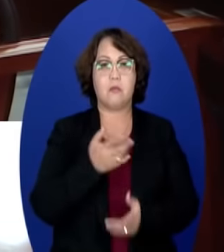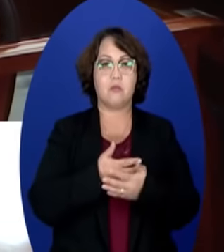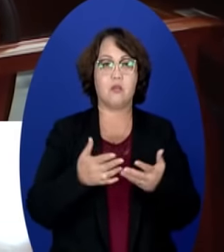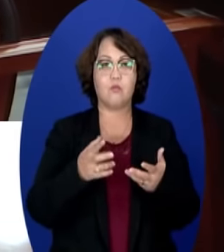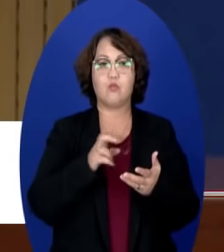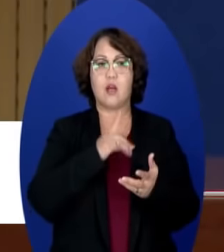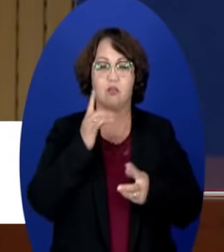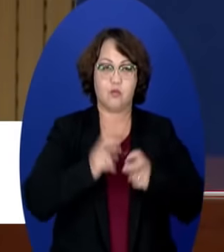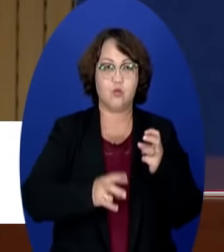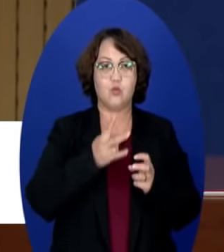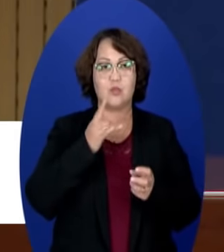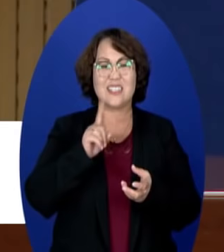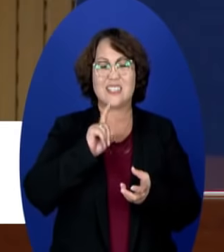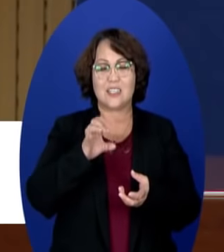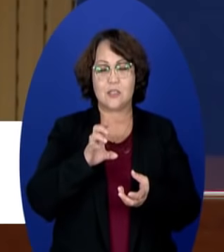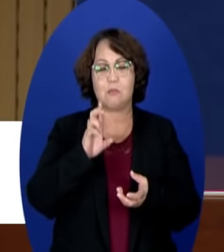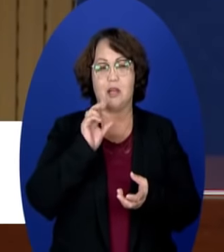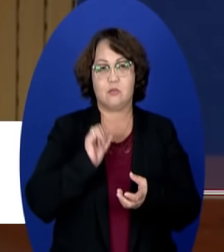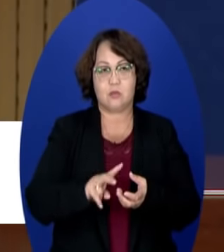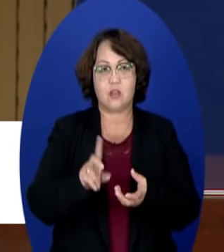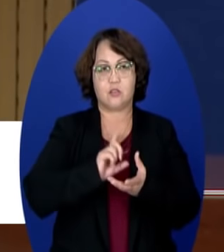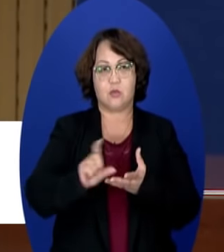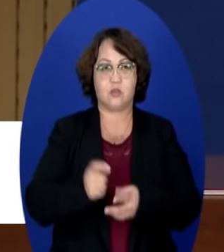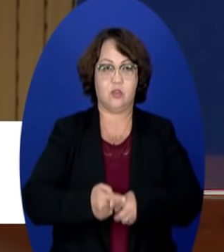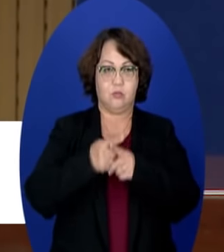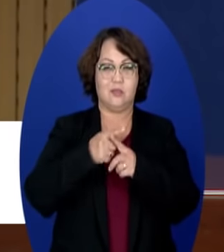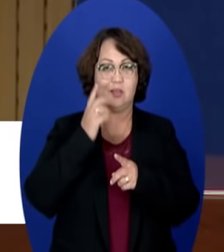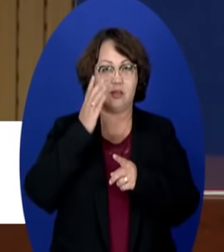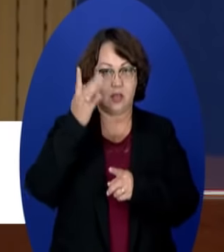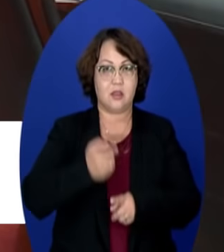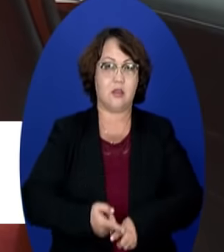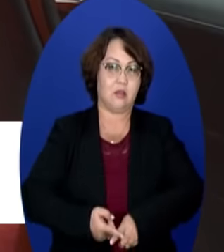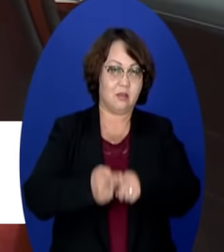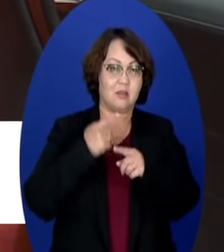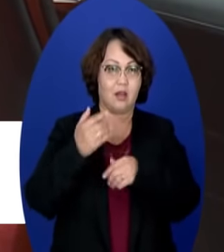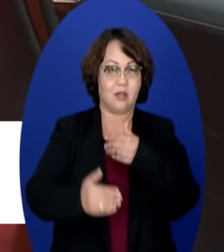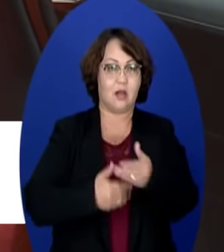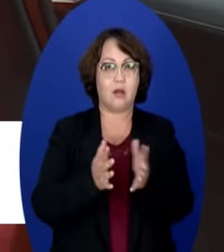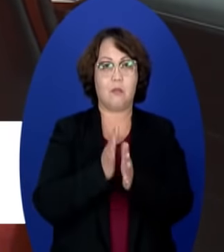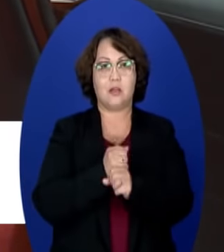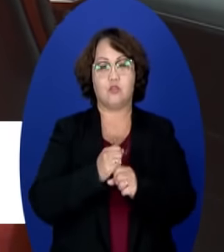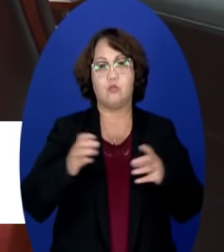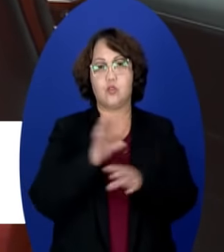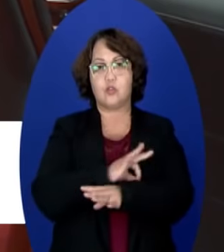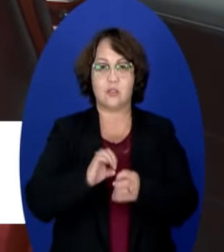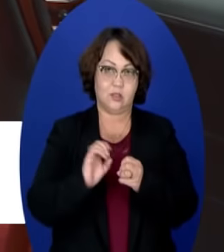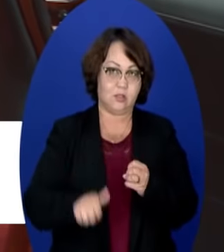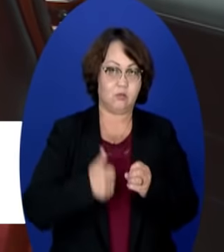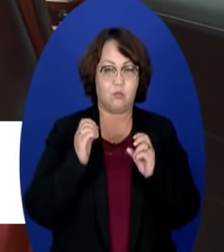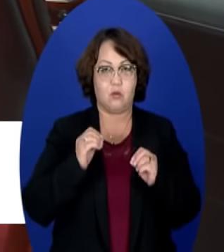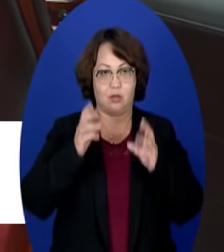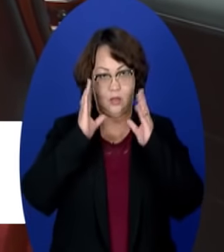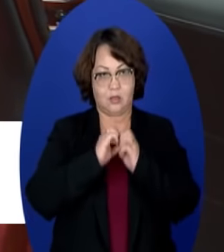зэсийн баячмалын экспортыг тогтвортой явуулах, цаашлаад нэмэгдүүлэх, дараа дараагийн хамтын ажиллагааны томоохон төслүүдийг идэвхжүүлэхээр ажиллаж